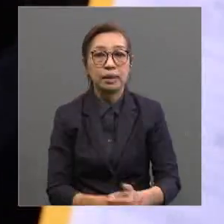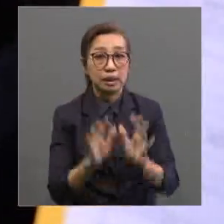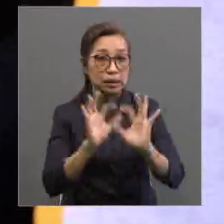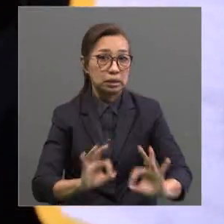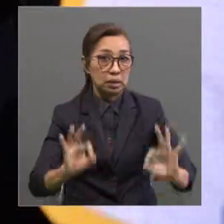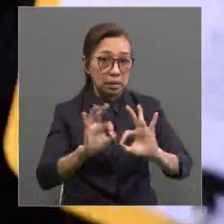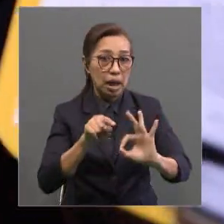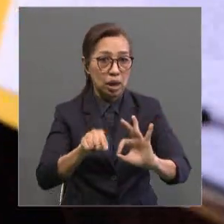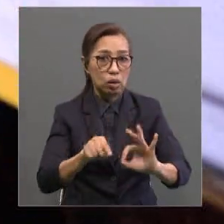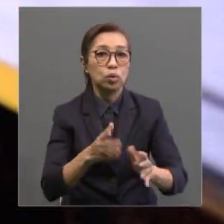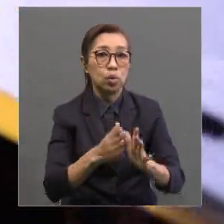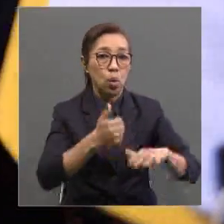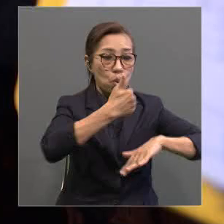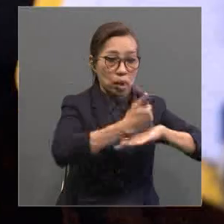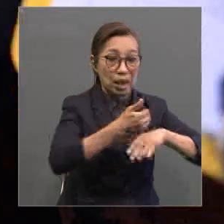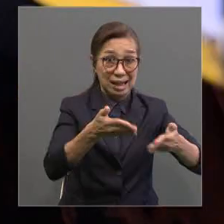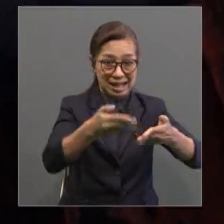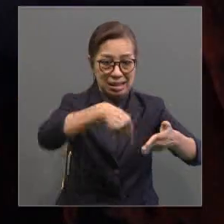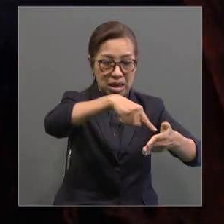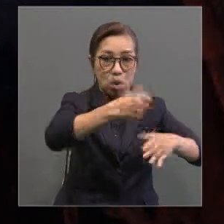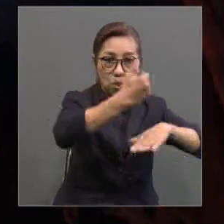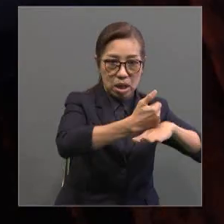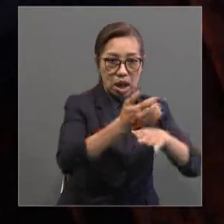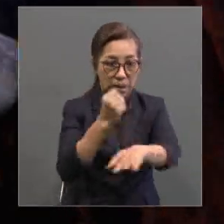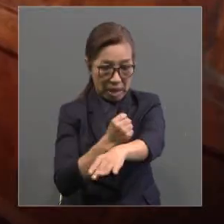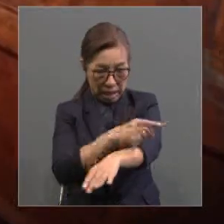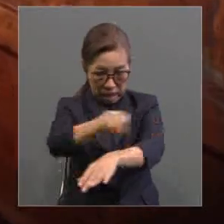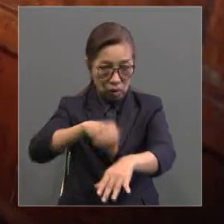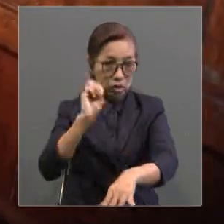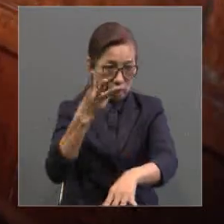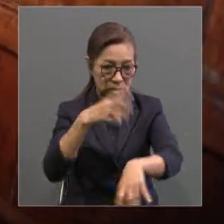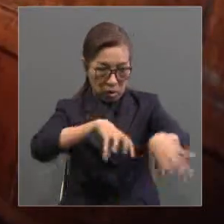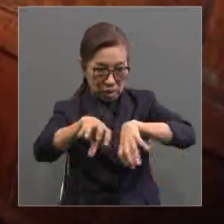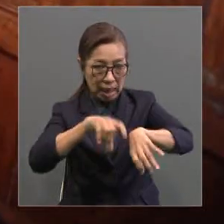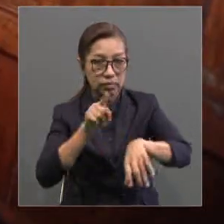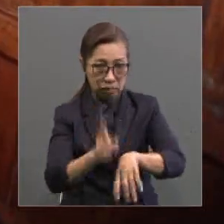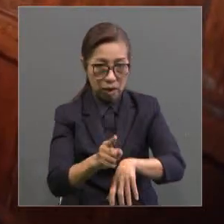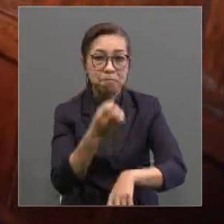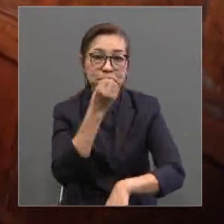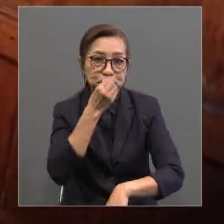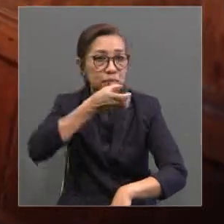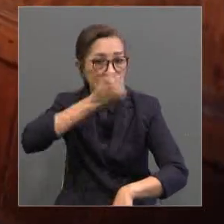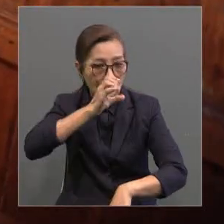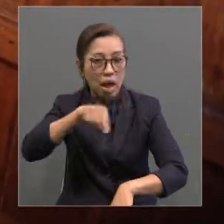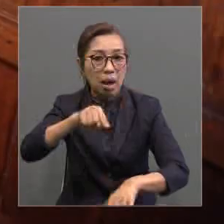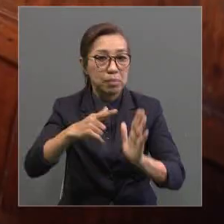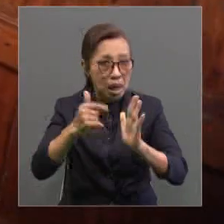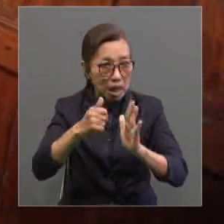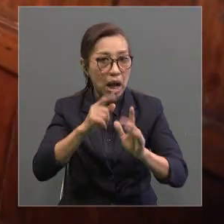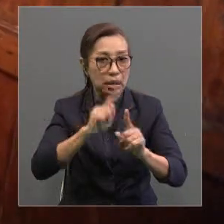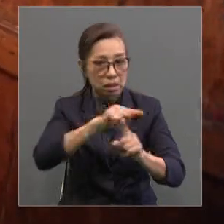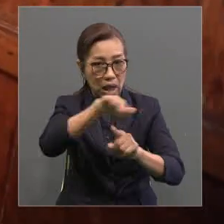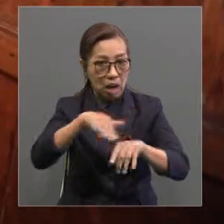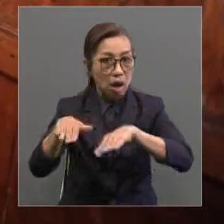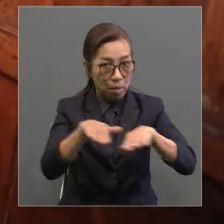าะเน้นย้ำนายจ้างและลูกจ้างในเรือประมงเรื่องการจัดสวัสดิการให้มีอาหารน้ำดื่มยาเพื่อใช้ปฐมพยาบา